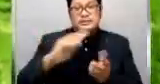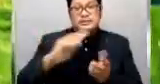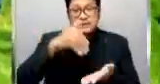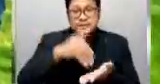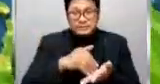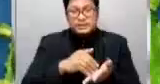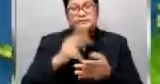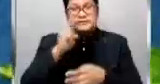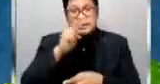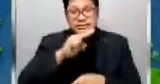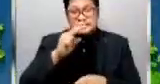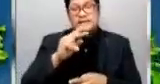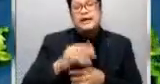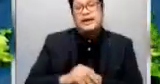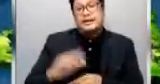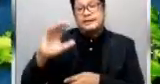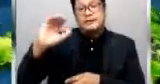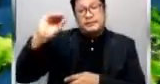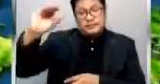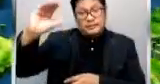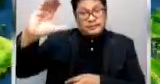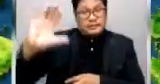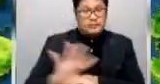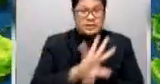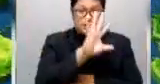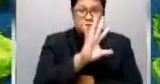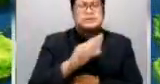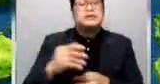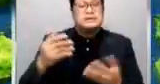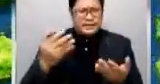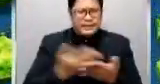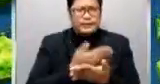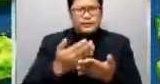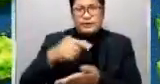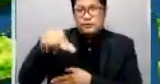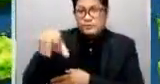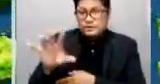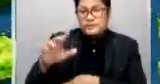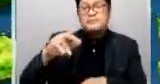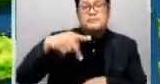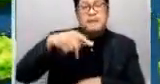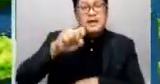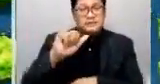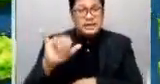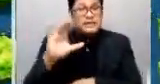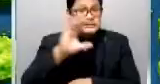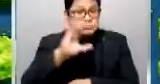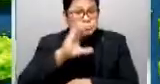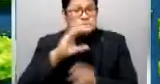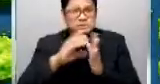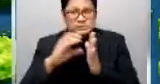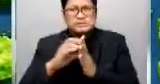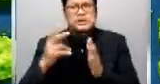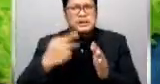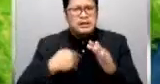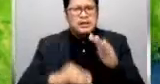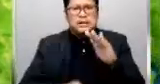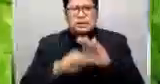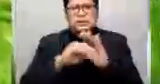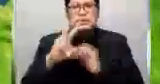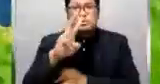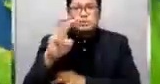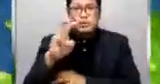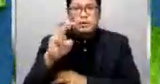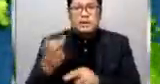Top areas sa dami ng new cases ang Quezon City, Pasay, Manila at Cebu City na may tig mahigit 200 new cases. Nasa